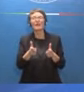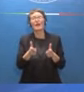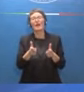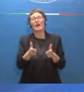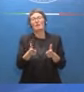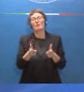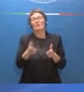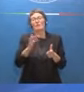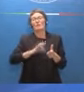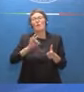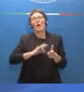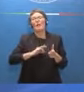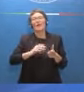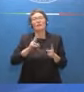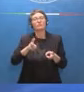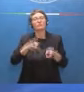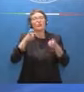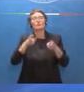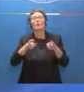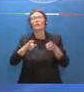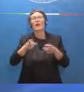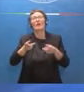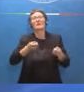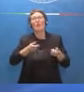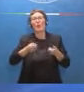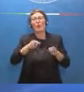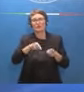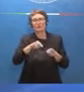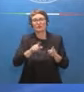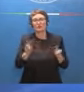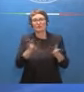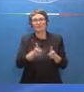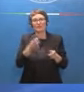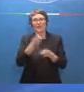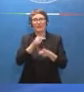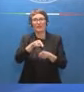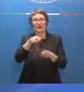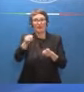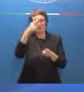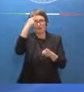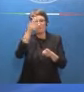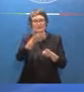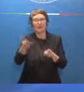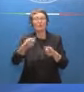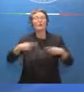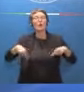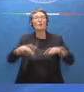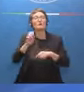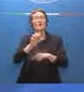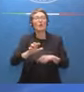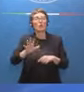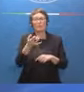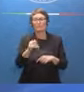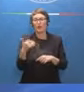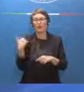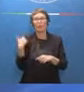delle mie interlocuzioni. Ieri a Bruxelles, voi sapete che l'ultimo Consiglio europeo ha fatto dei passi avanti su questa materia,